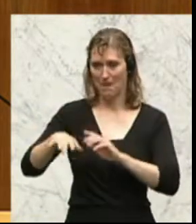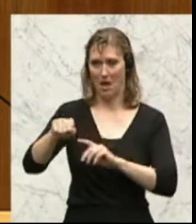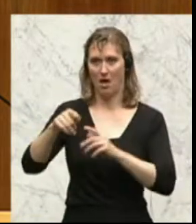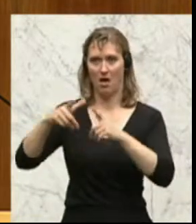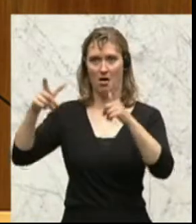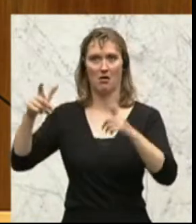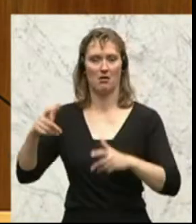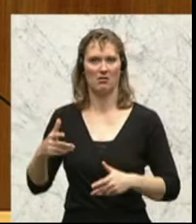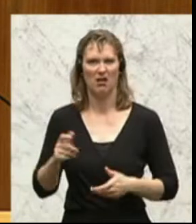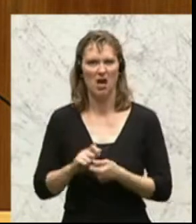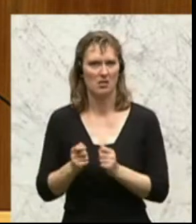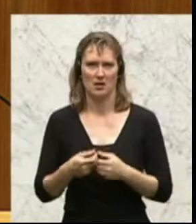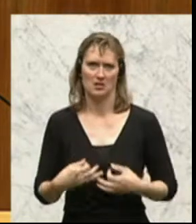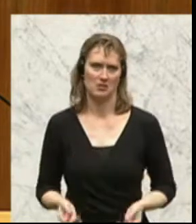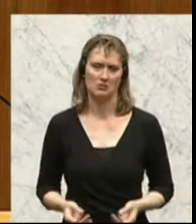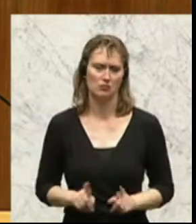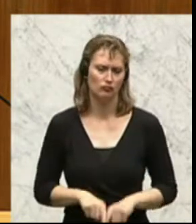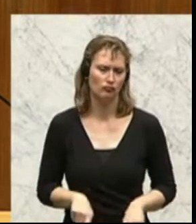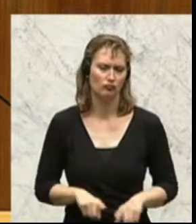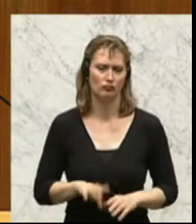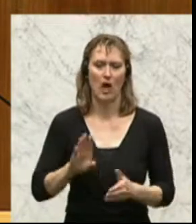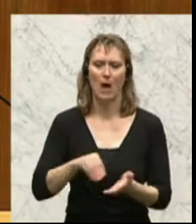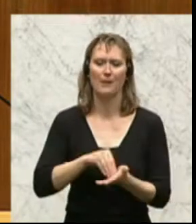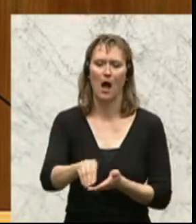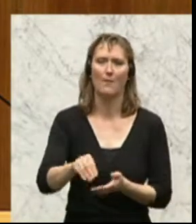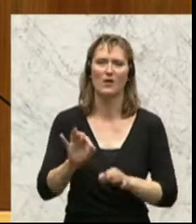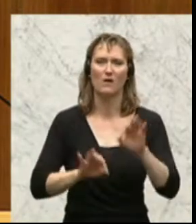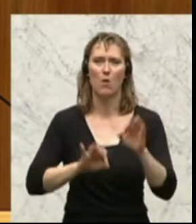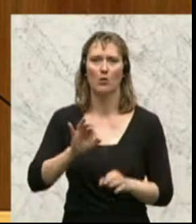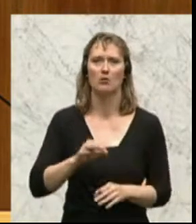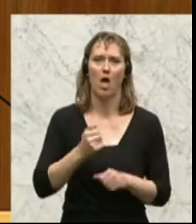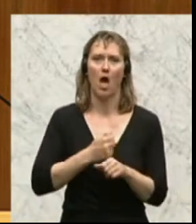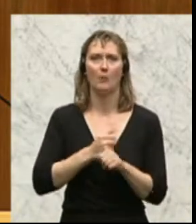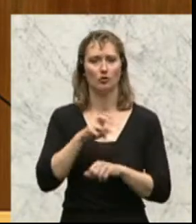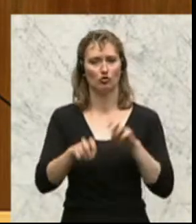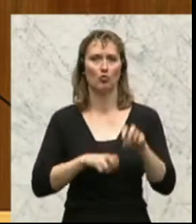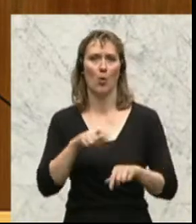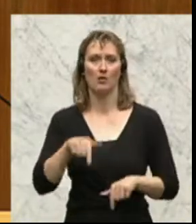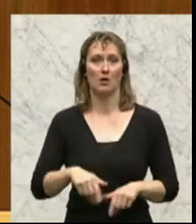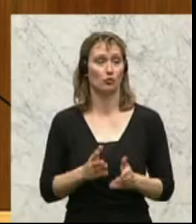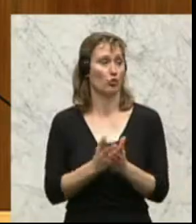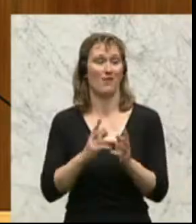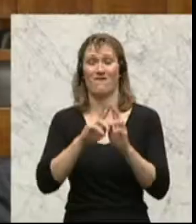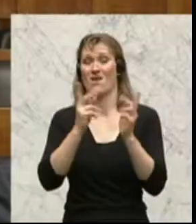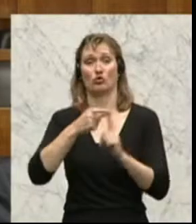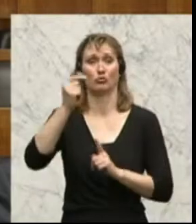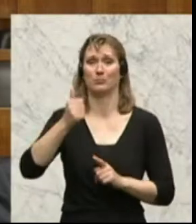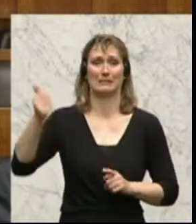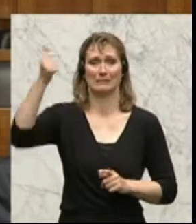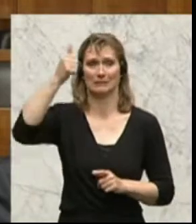Die Abgabenquote und Besteuerung der Arbeit sind in Österreich auf Weltspitze. Wenn man jetzt